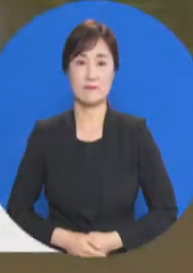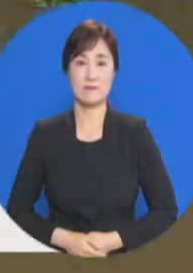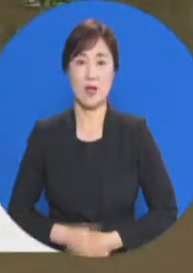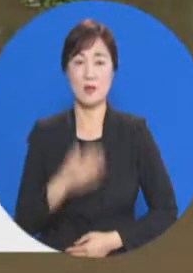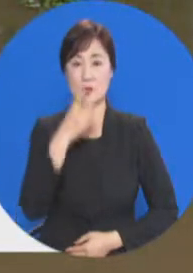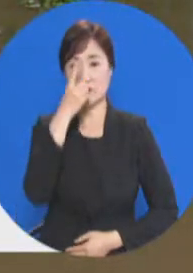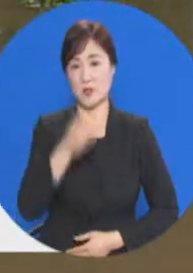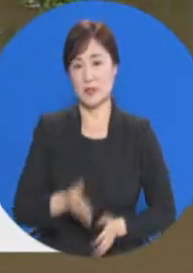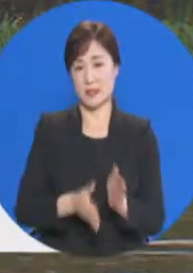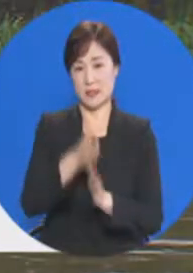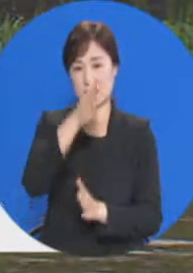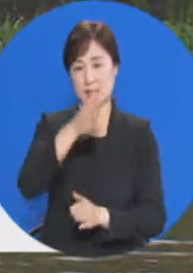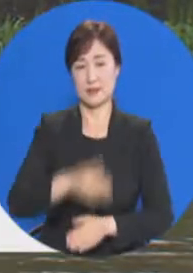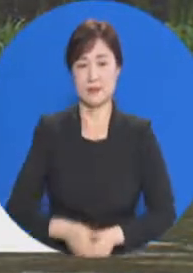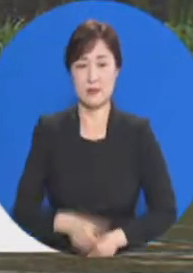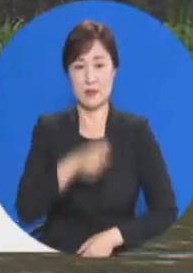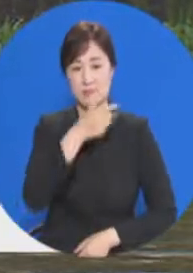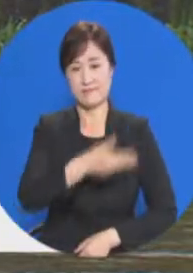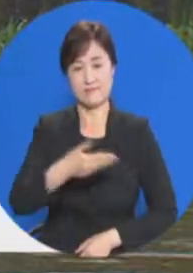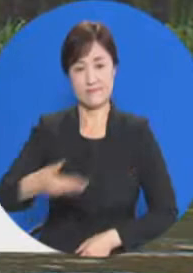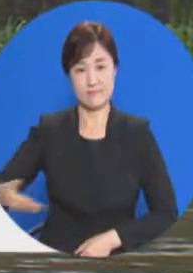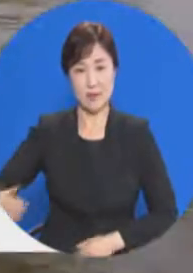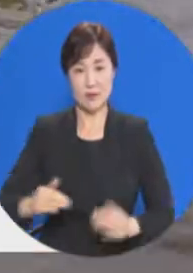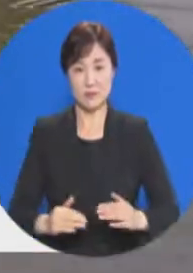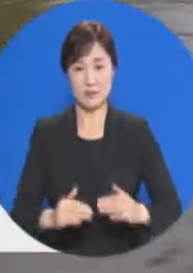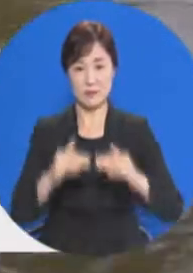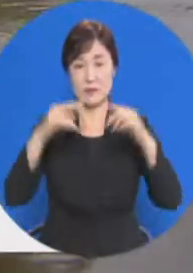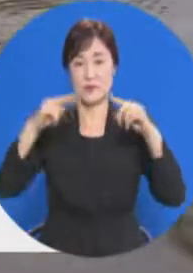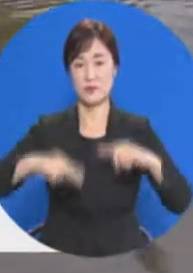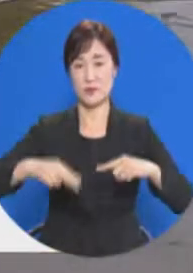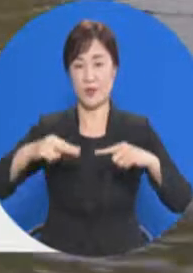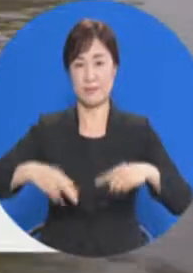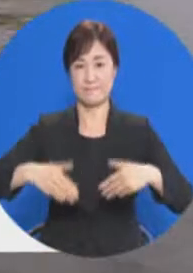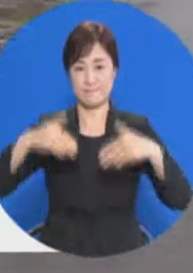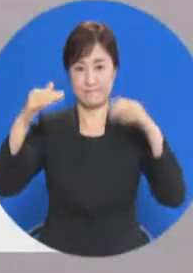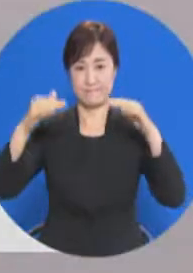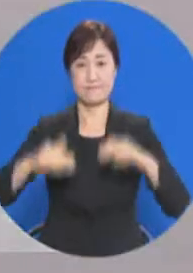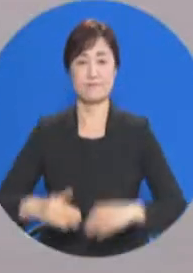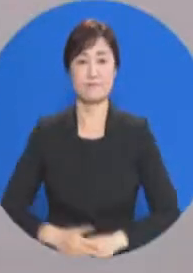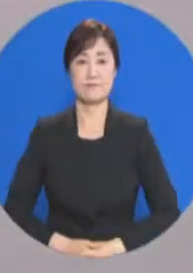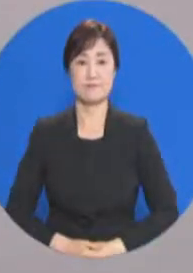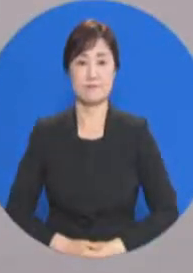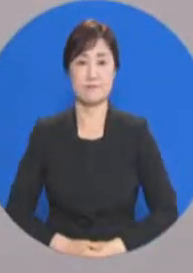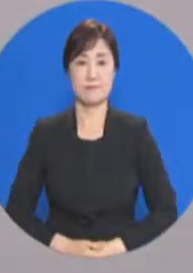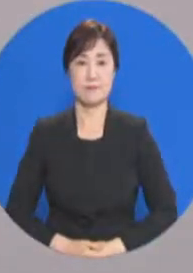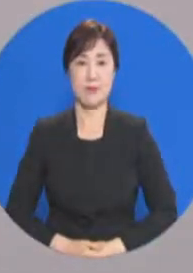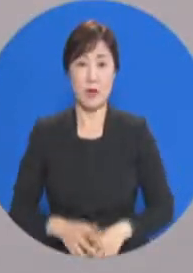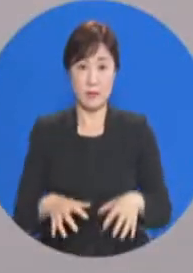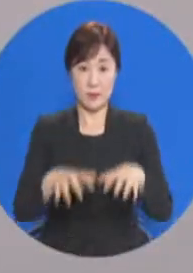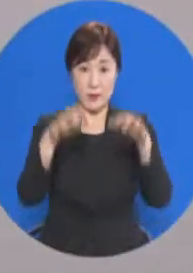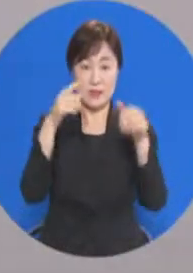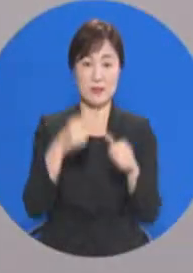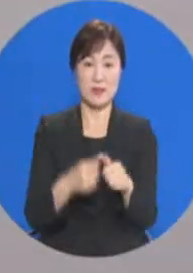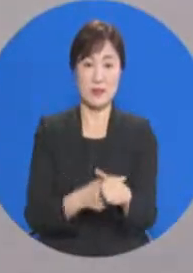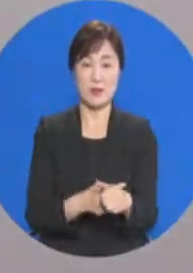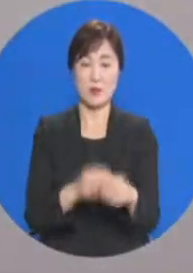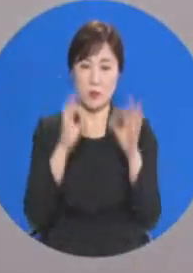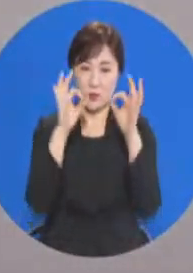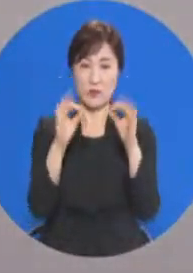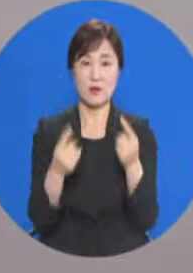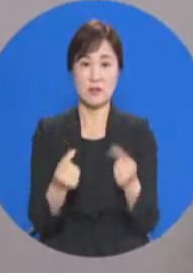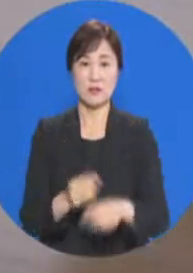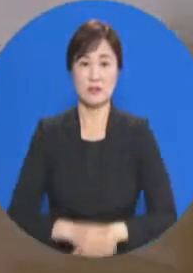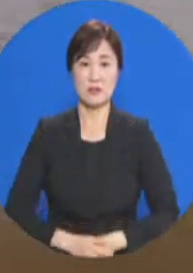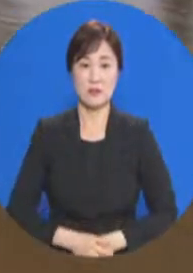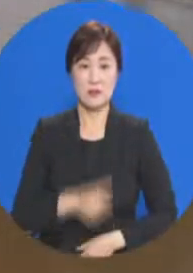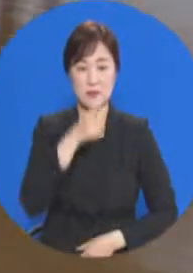순천 시내를 가로지르는 동천의 수위가 평소보다 두 배가량 높아졌습니다. 동천 수위가 크게 높아지면서 보시는 것처럼